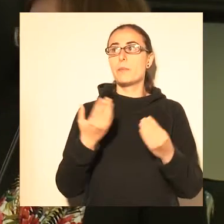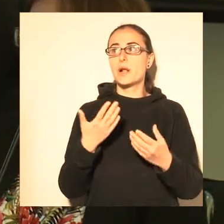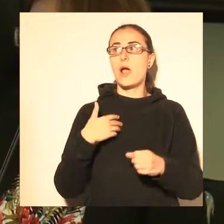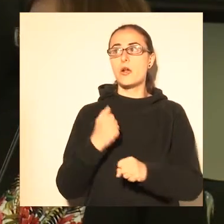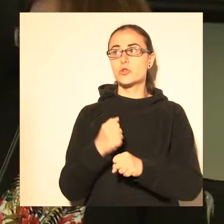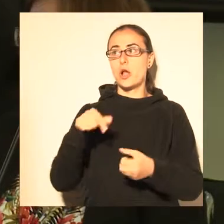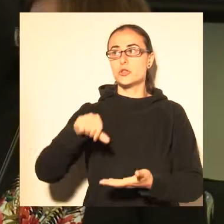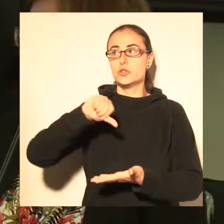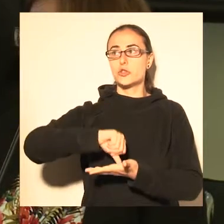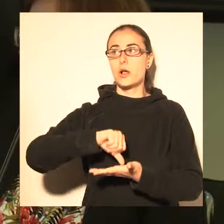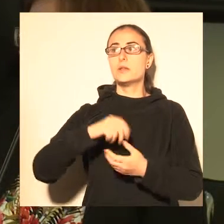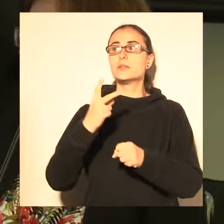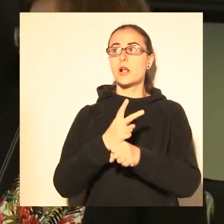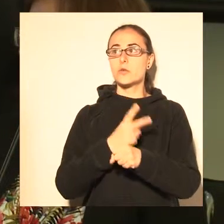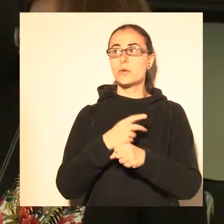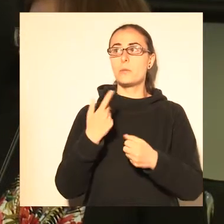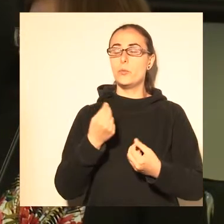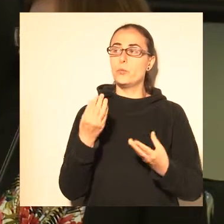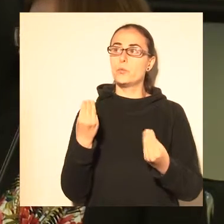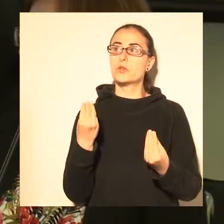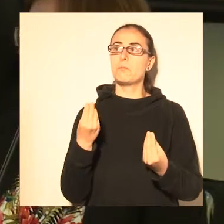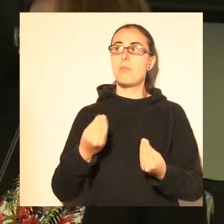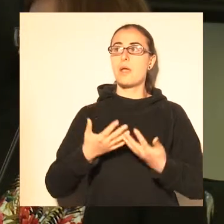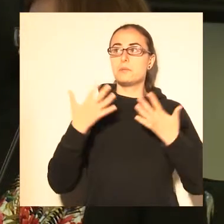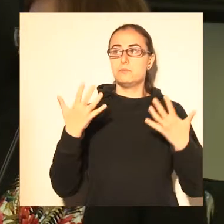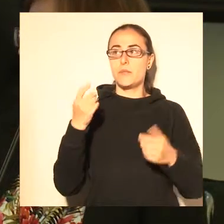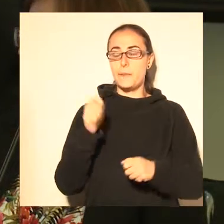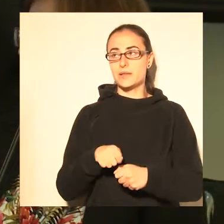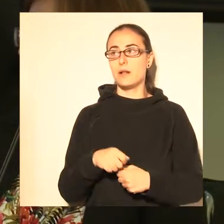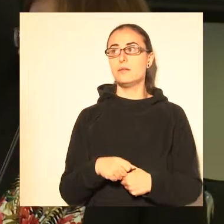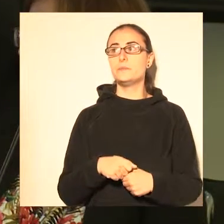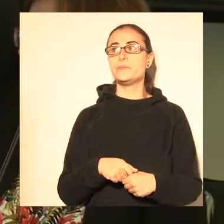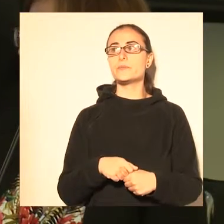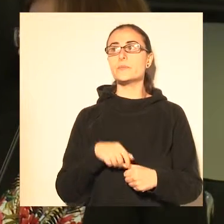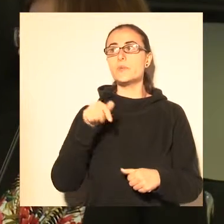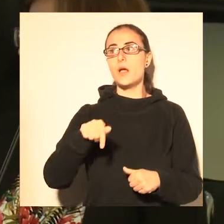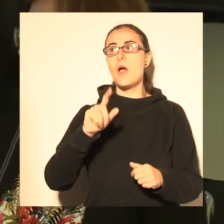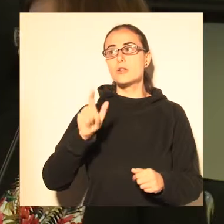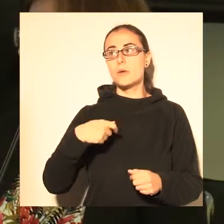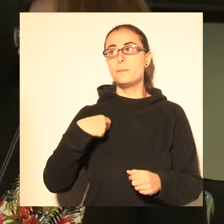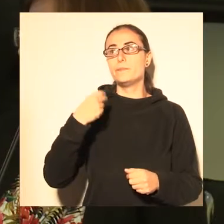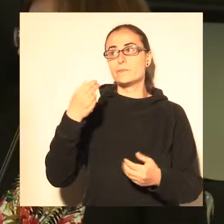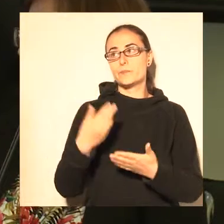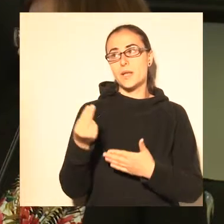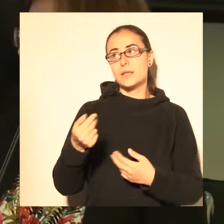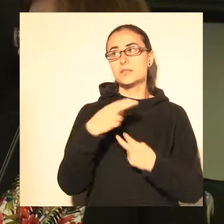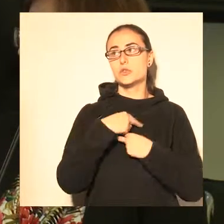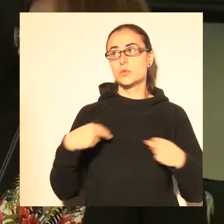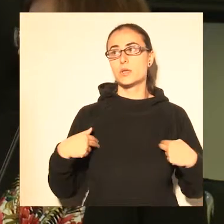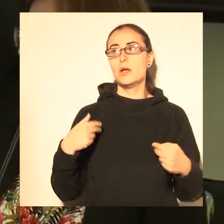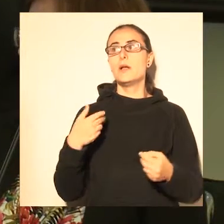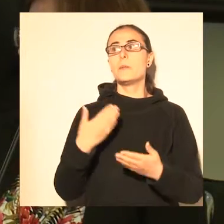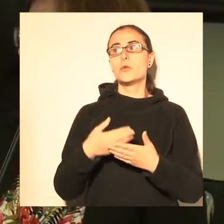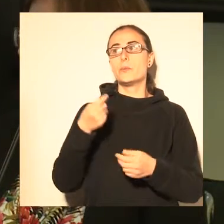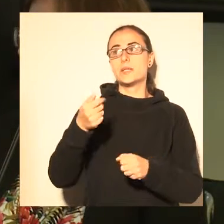Român prin faptul că am creat acest Cent statul român oricând m ar amenda pentru orice greșeală și de asta plătesc doi juriști